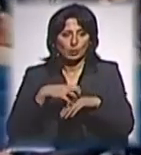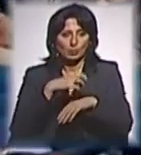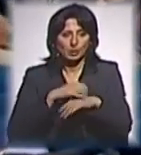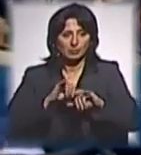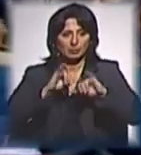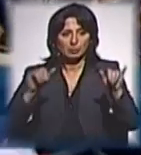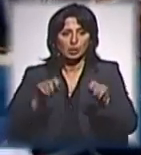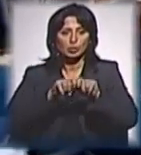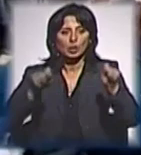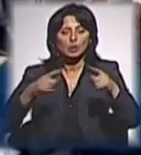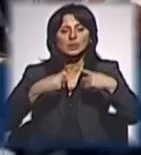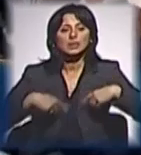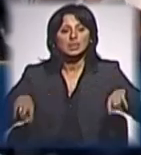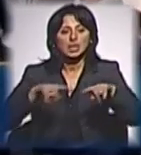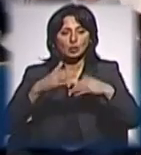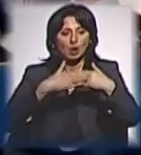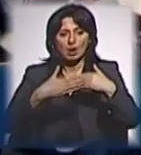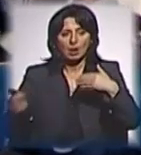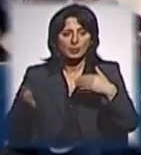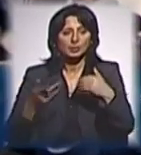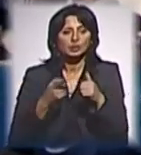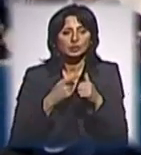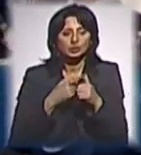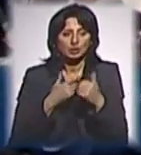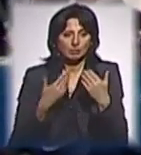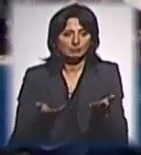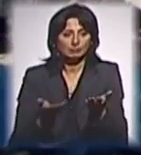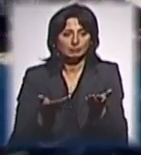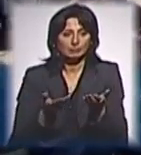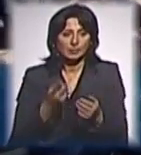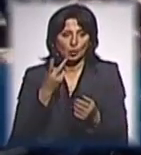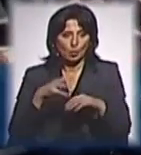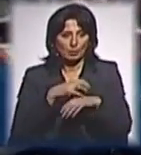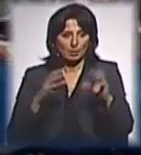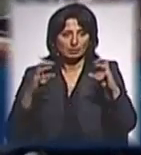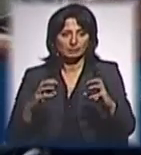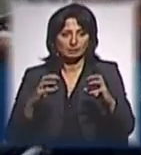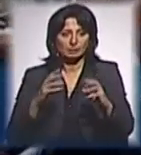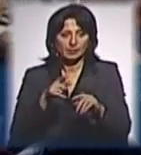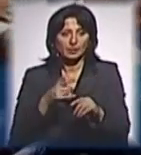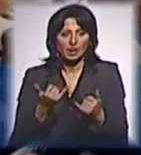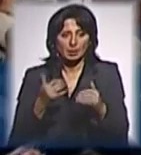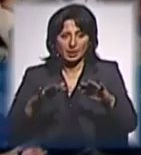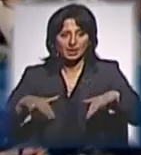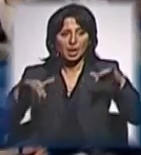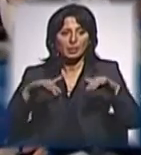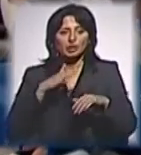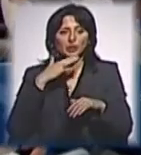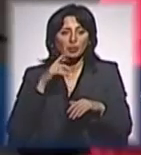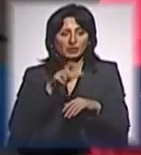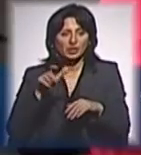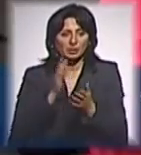პარტიამ ფართოდ გაუხსნა საზოგადოებას კარები და ჩვენ აი ამ დარბაზში შედგება მაინც ორი პარტიისგან. კი, რა თქმა უნდა, მაგრამ ამ დარბაზშიც ძალიან